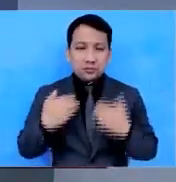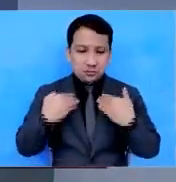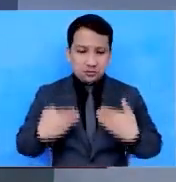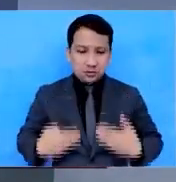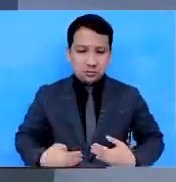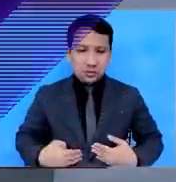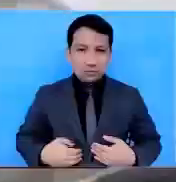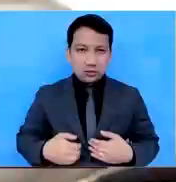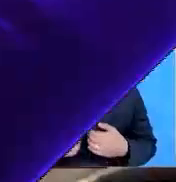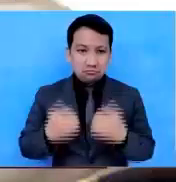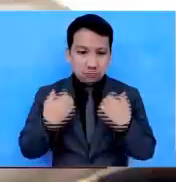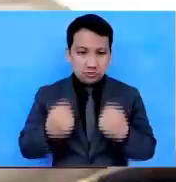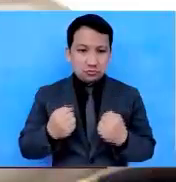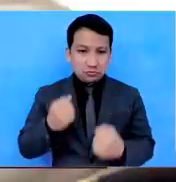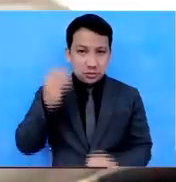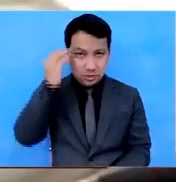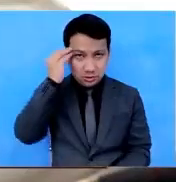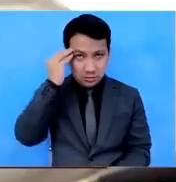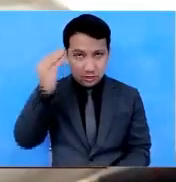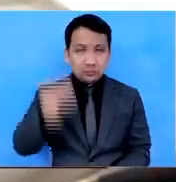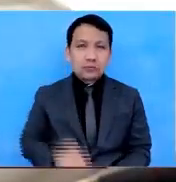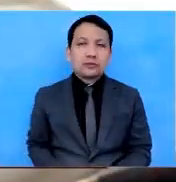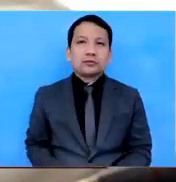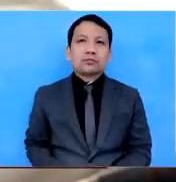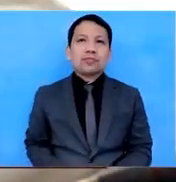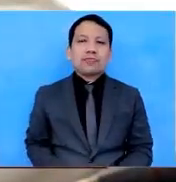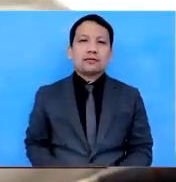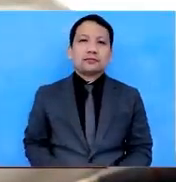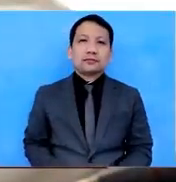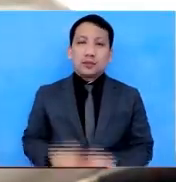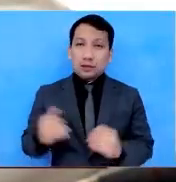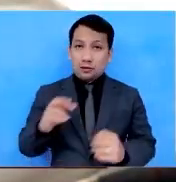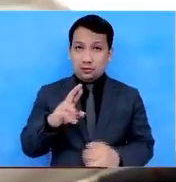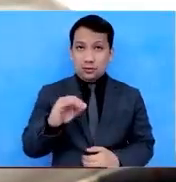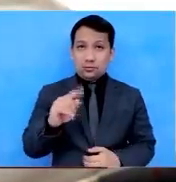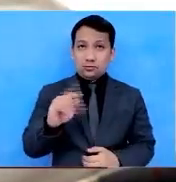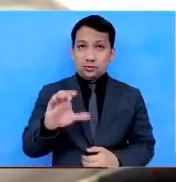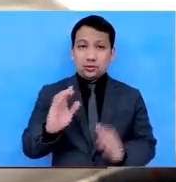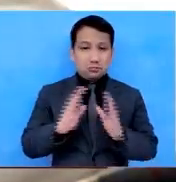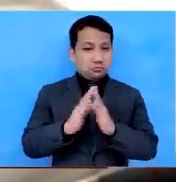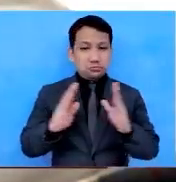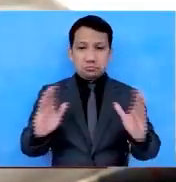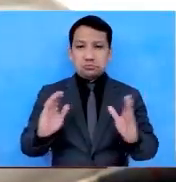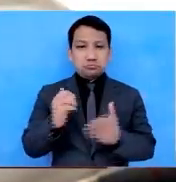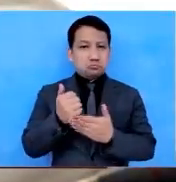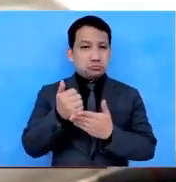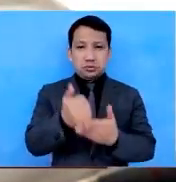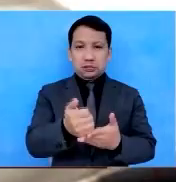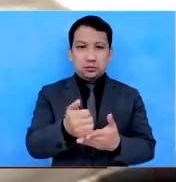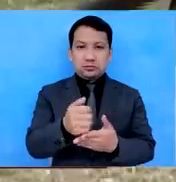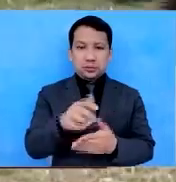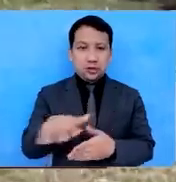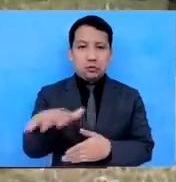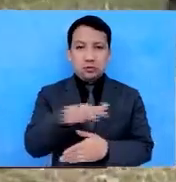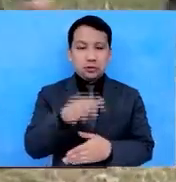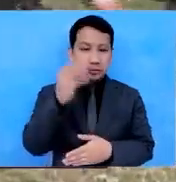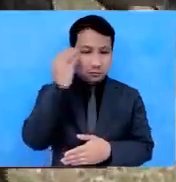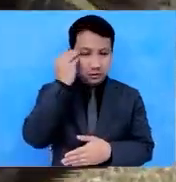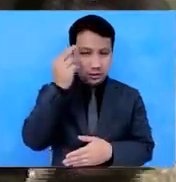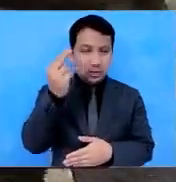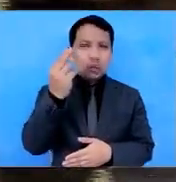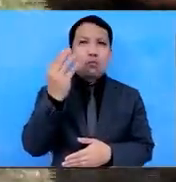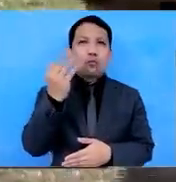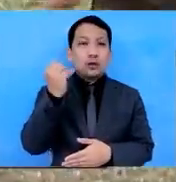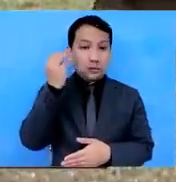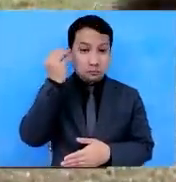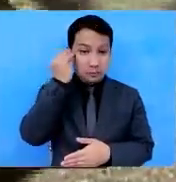pag-iisip. Makikita natin, Mr. Chairman, na talaga yung ROTC program, napakalaki ng magagawa po nito dahil kasi the